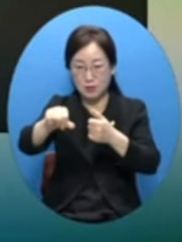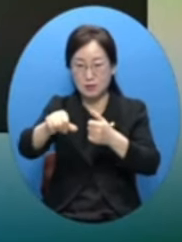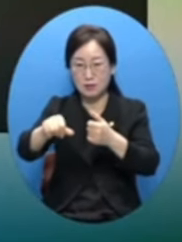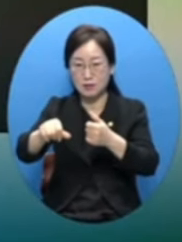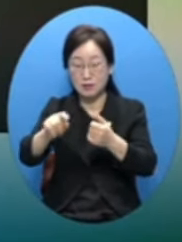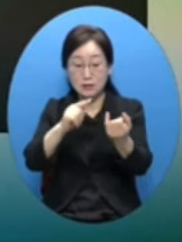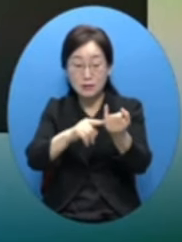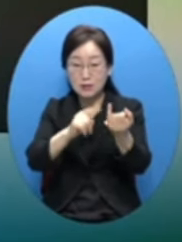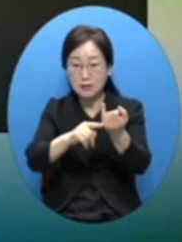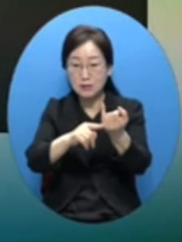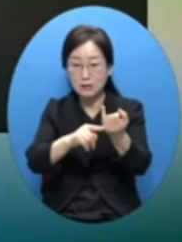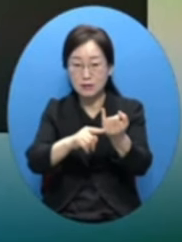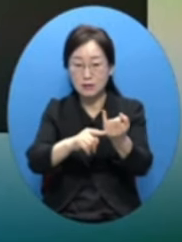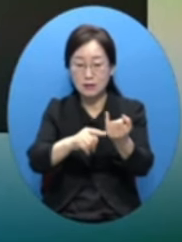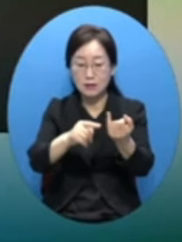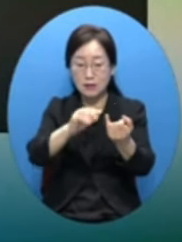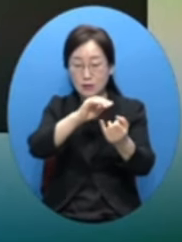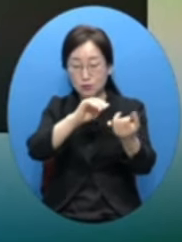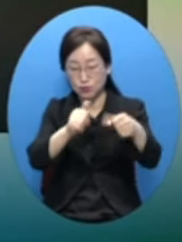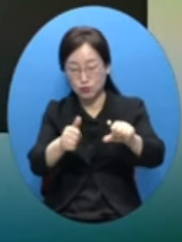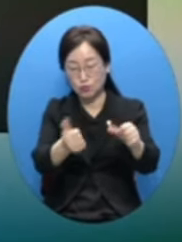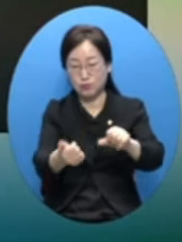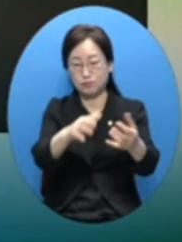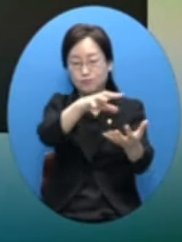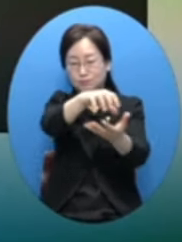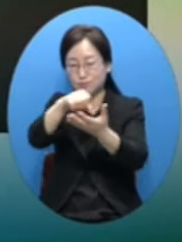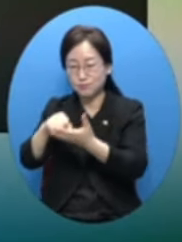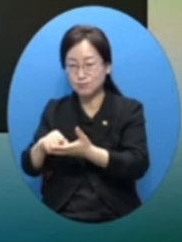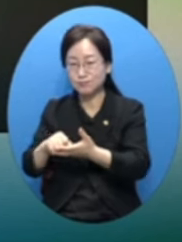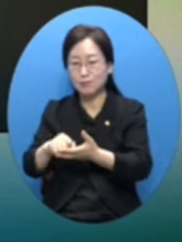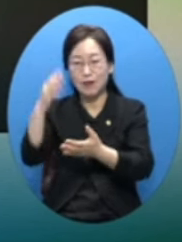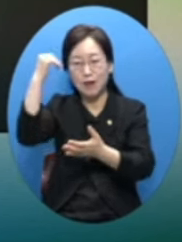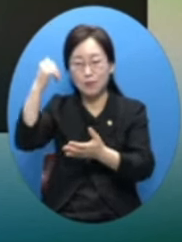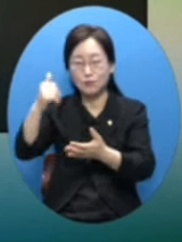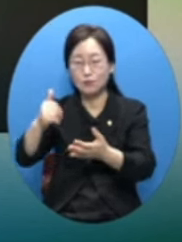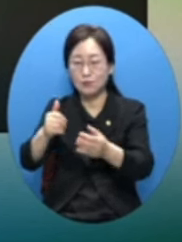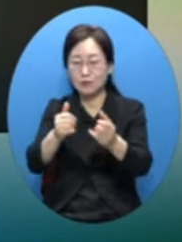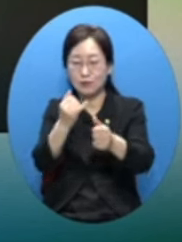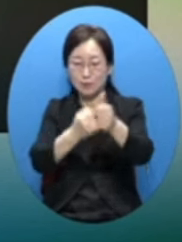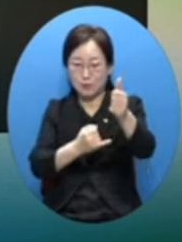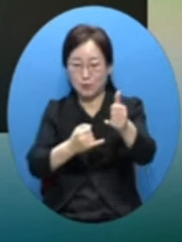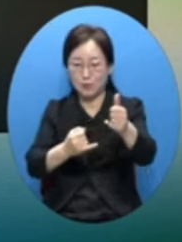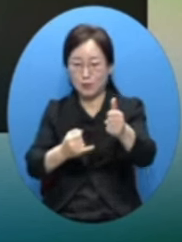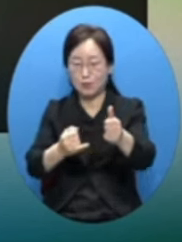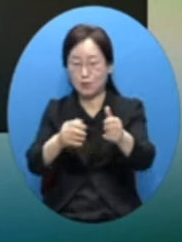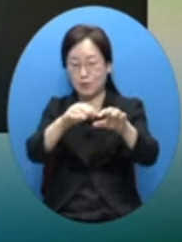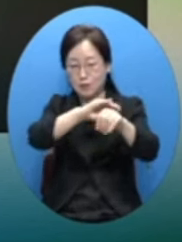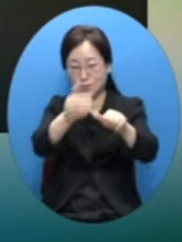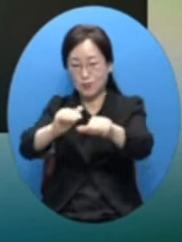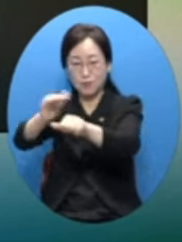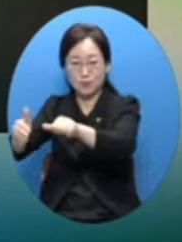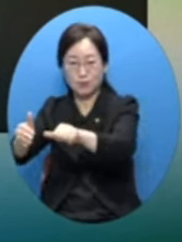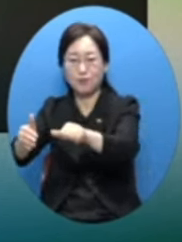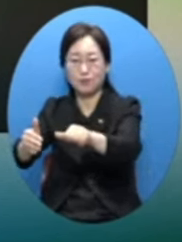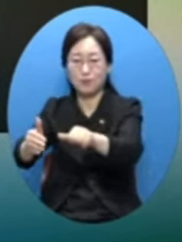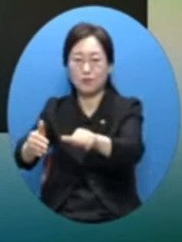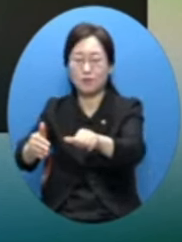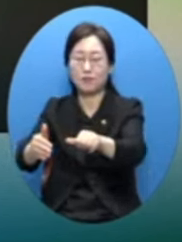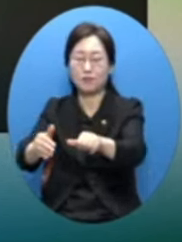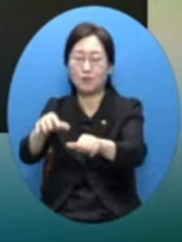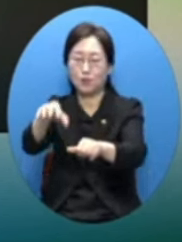묻힌 그 양화진 묘지에 같이 안장이 됐습니다. 여기 홀 가족의 묘가 함께